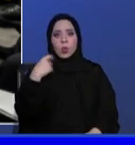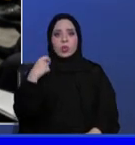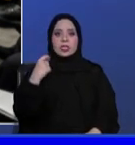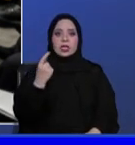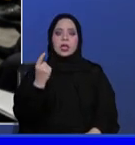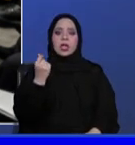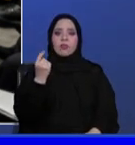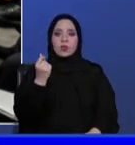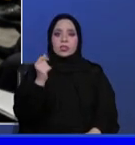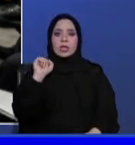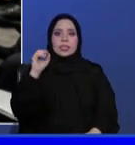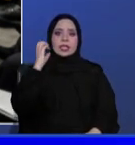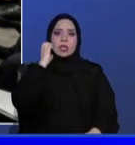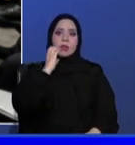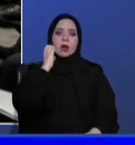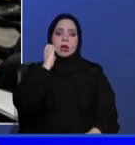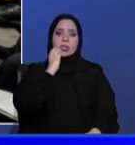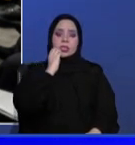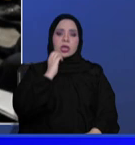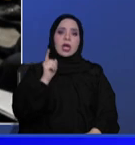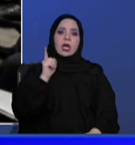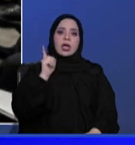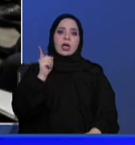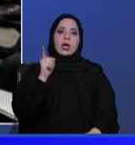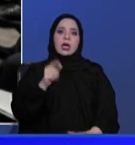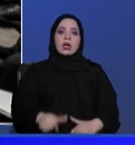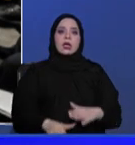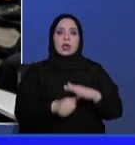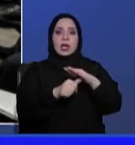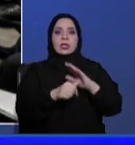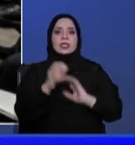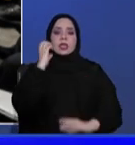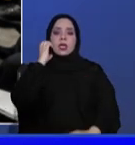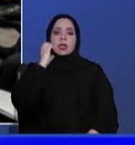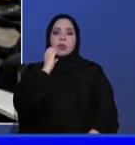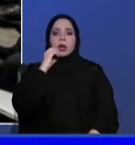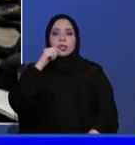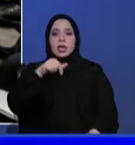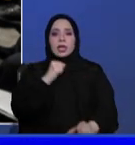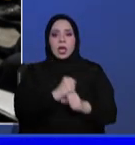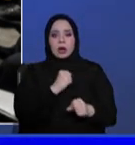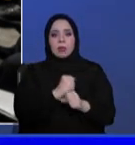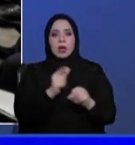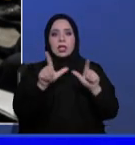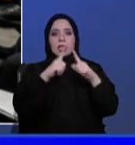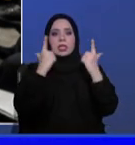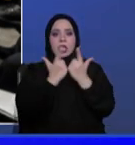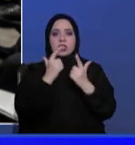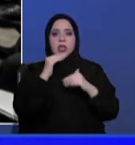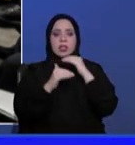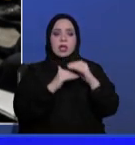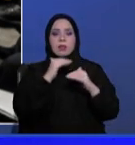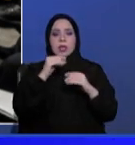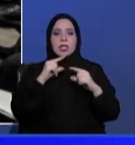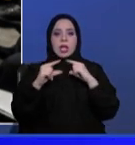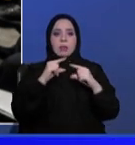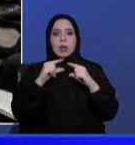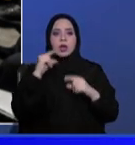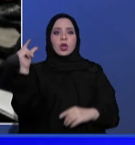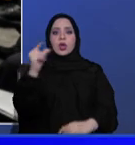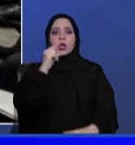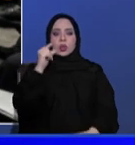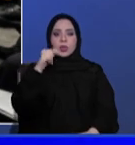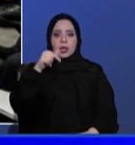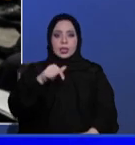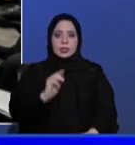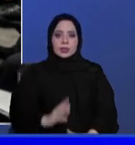وزير الشؤون الماليه بدوله الامارات العربيه المتحده الشقيقه على تراس دوله الامارات اعمال لجنه التنميه في البنك